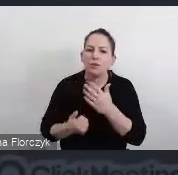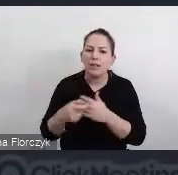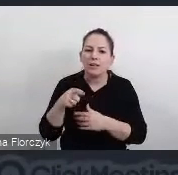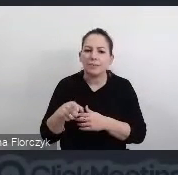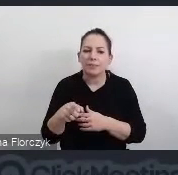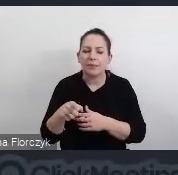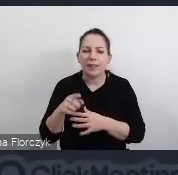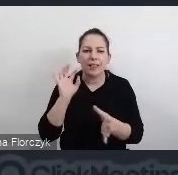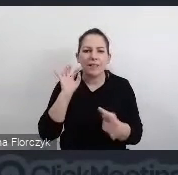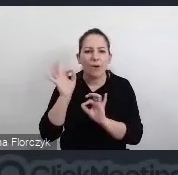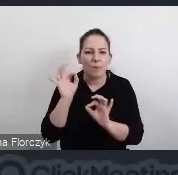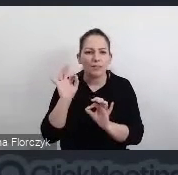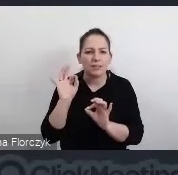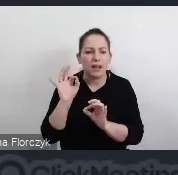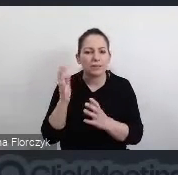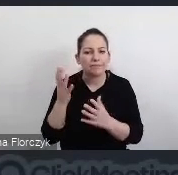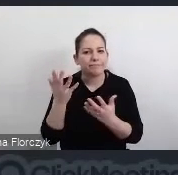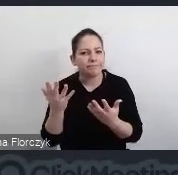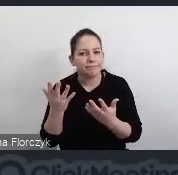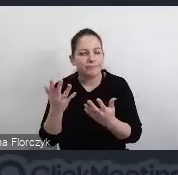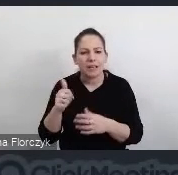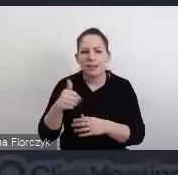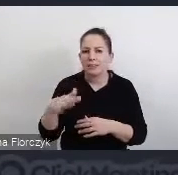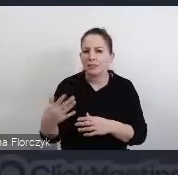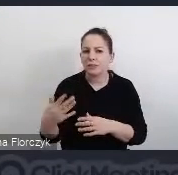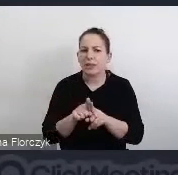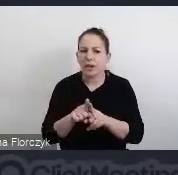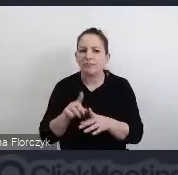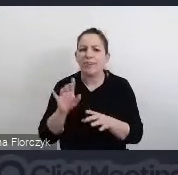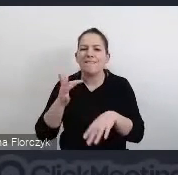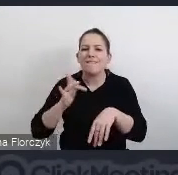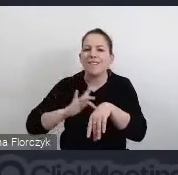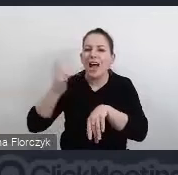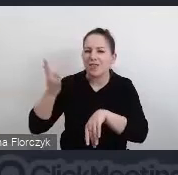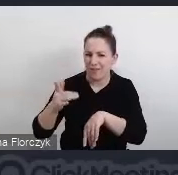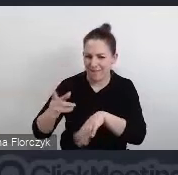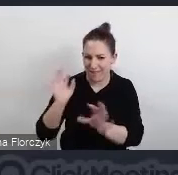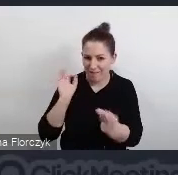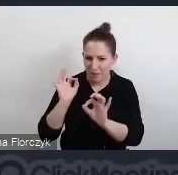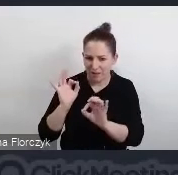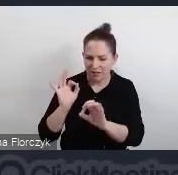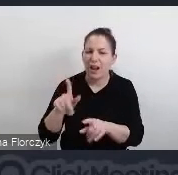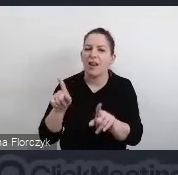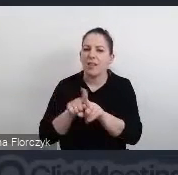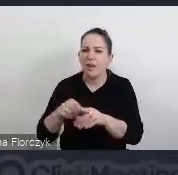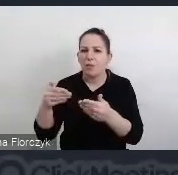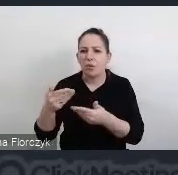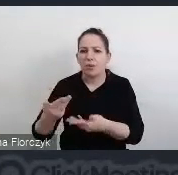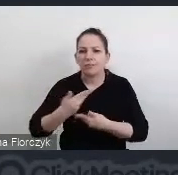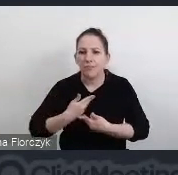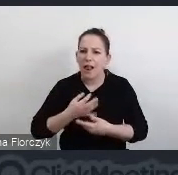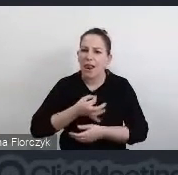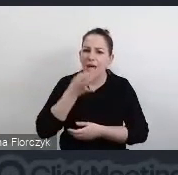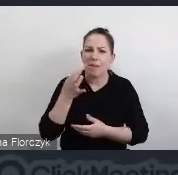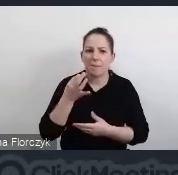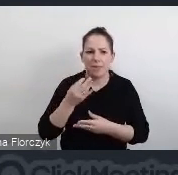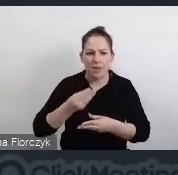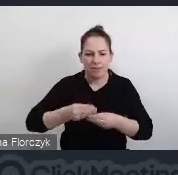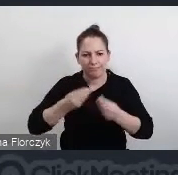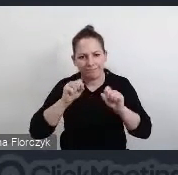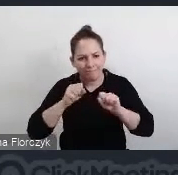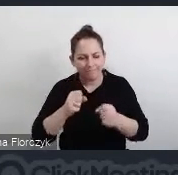takich danych, które no, z jednej strony mogą być danymi wrażliwymi, ale które nam też pomogą lepiej funkcjonować. No to jest